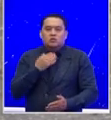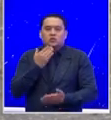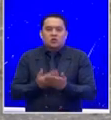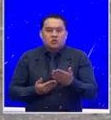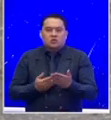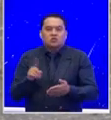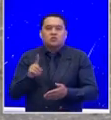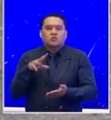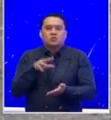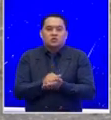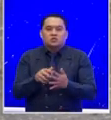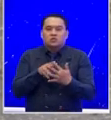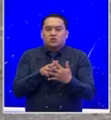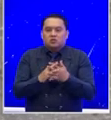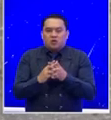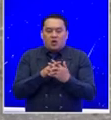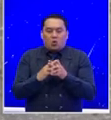спросили, чем вы занимаетесь. Я сказал,